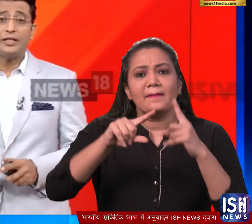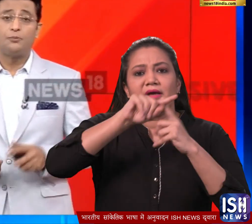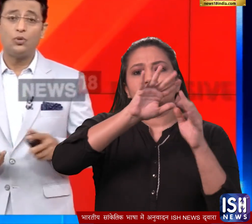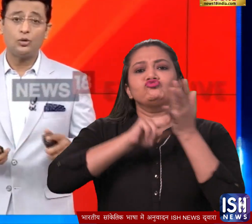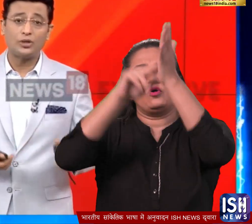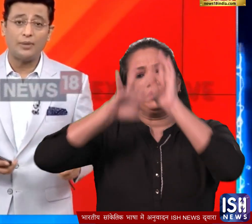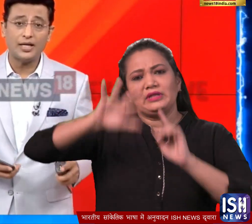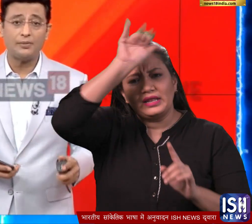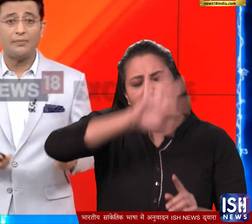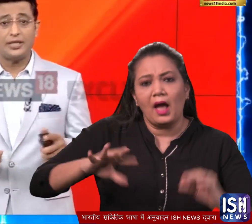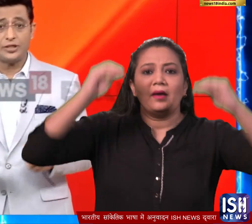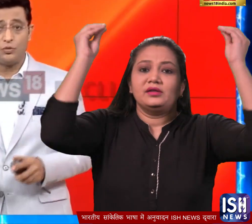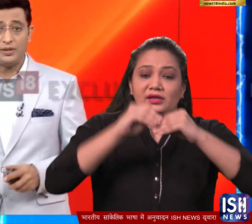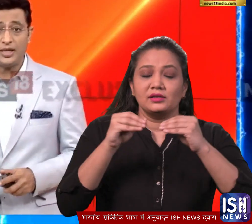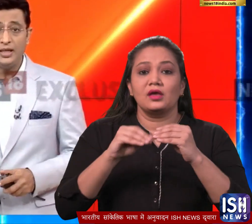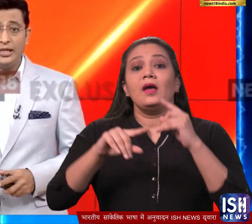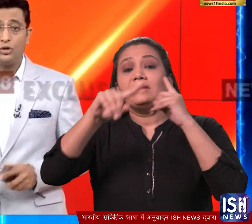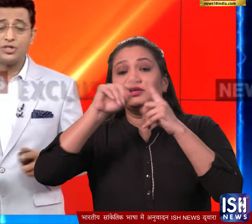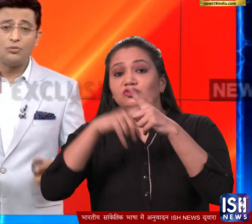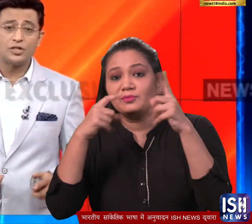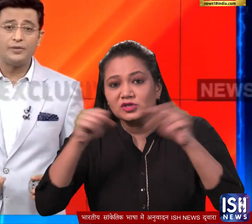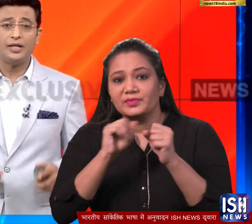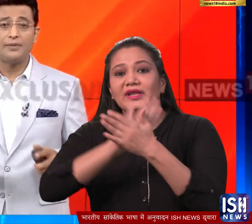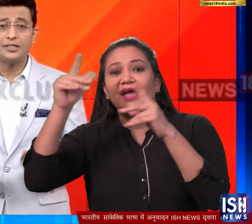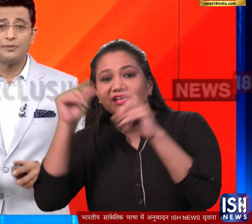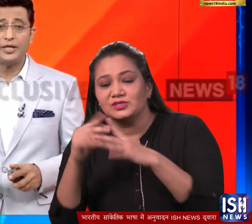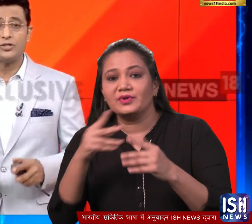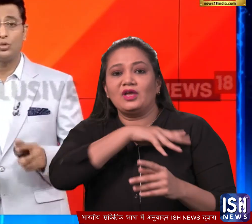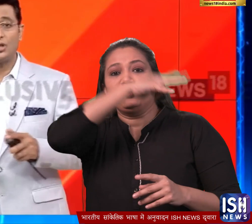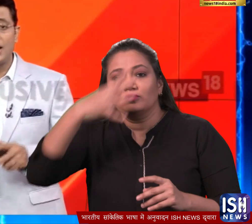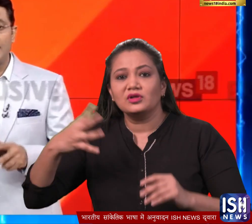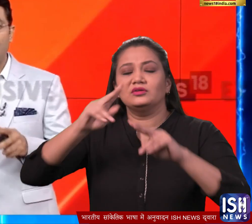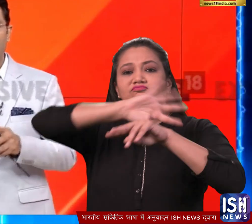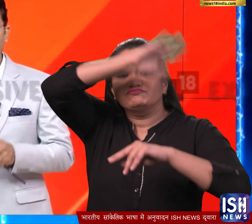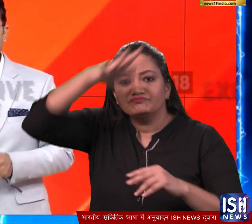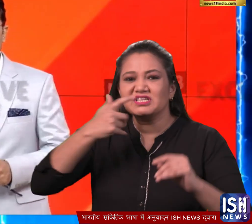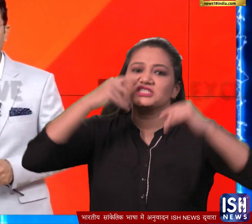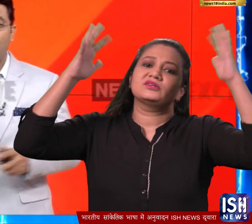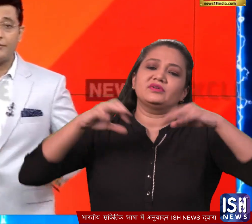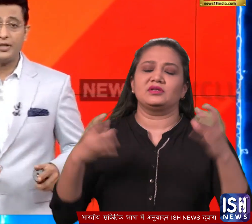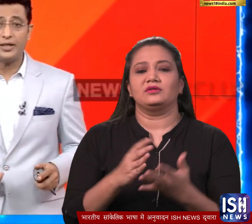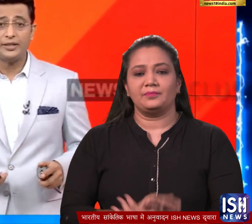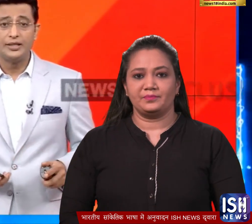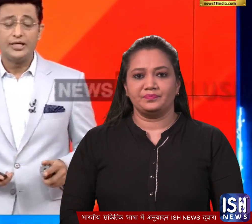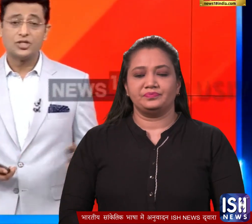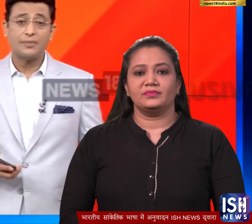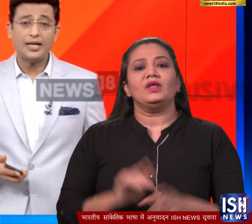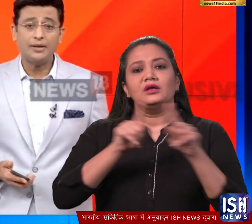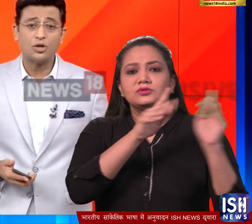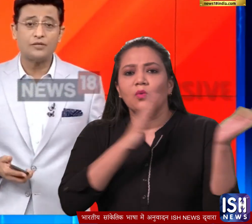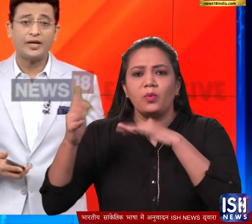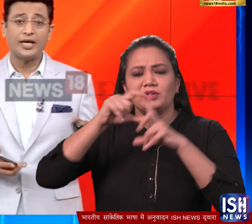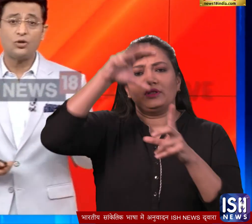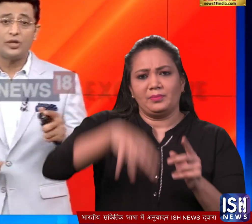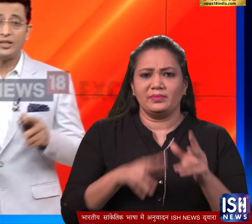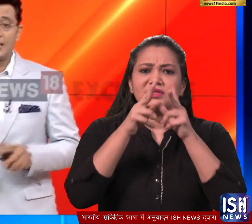दिल्ली समेत पूरे उत्तर भारत में बारिश के रूप में दिखा। तो जम्मू कश्मीर, हिमाचल प्रदेश और उत्तराखंड के पहाड़ी इलाकों में बर्फ गिरने लगी, जिसके बारे